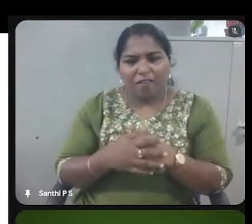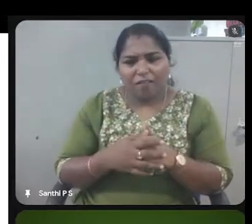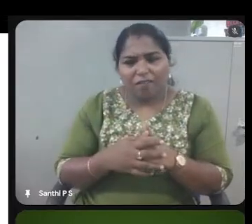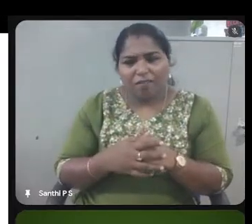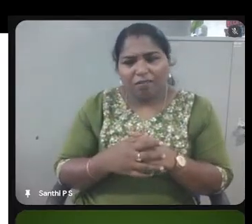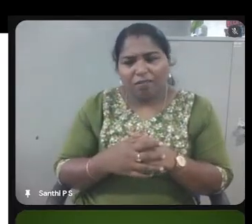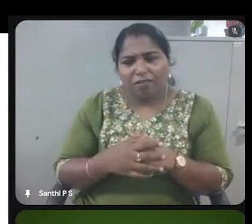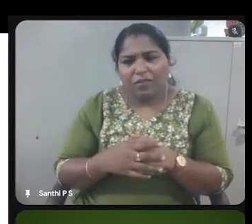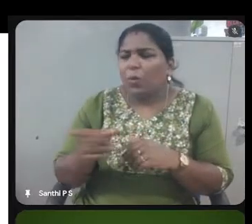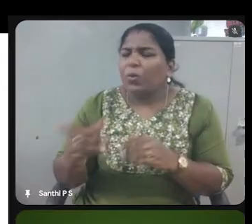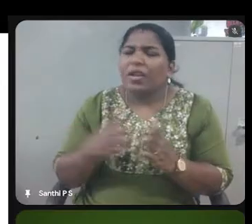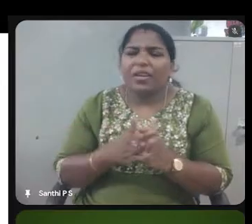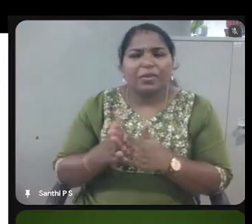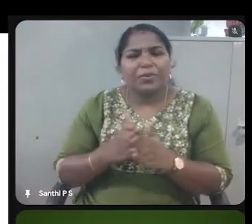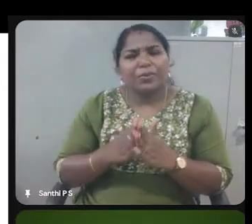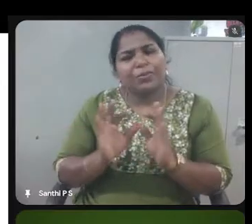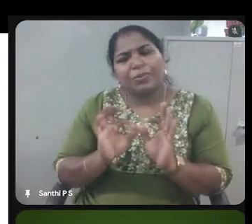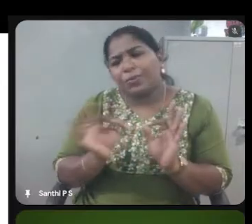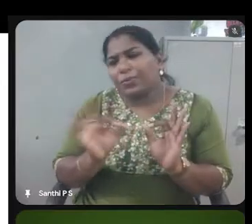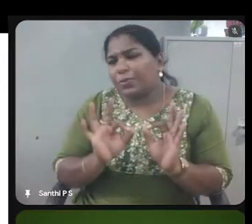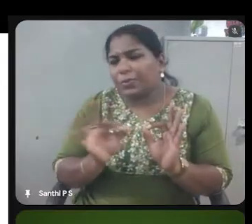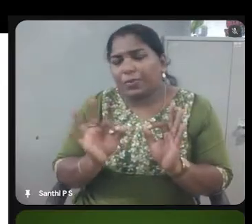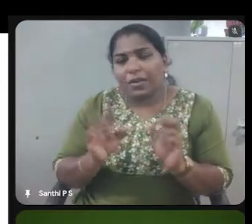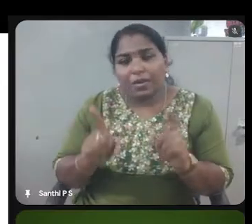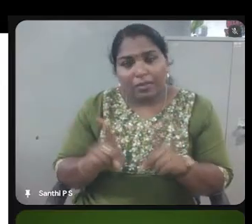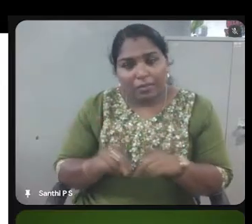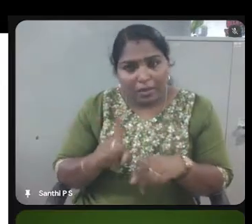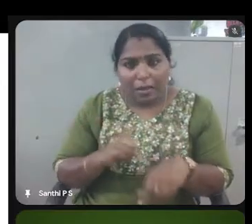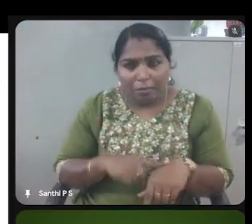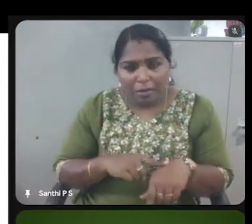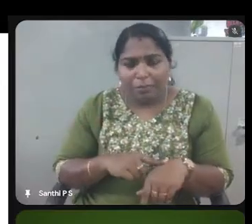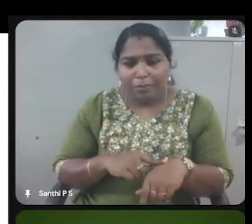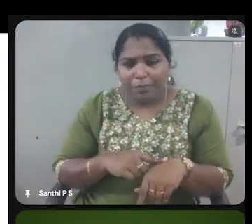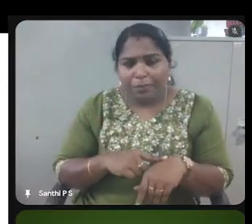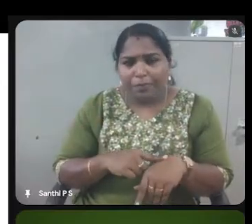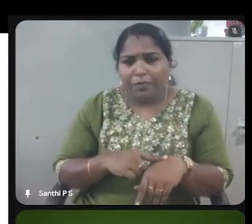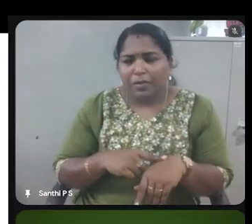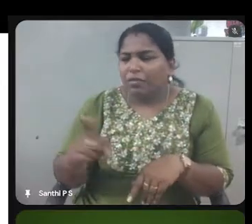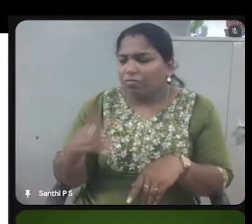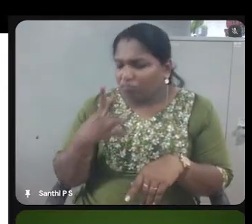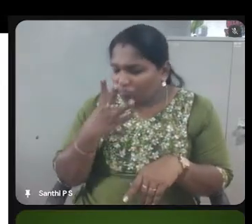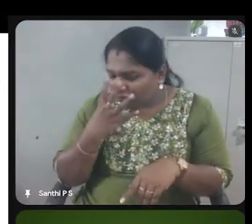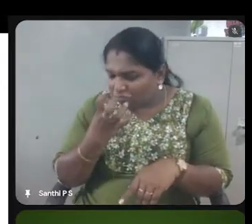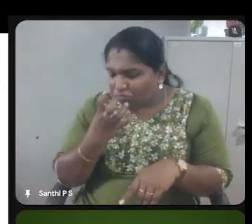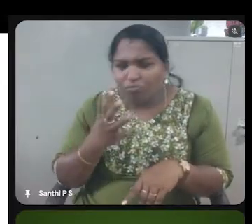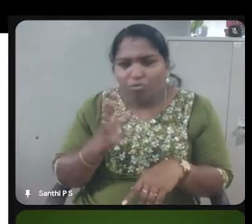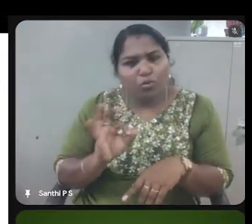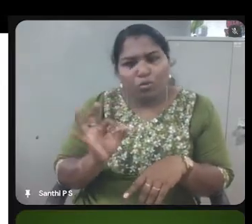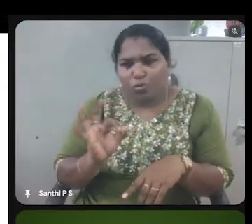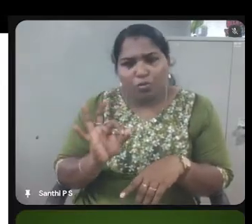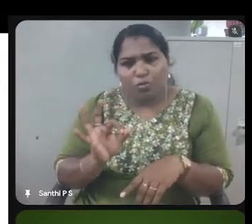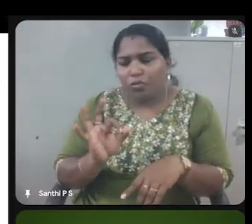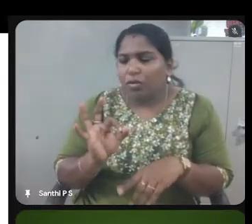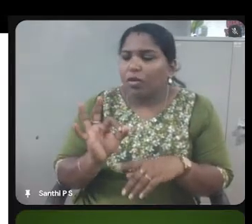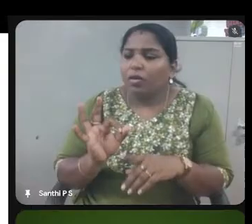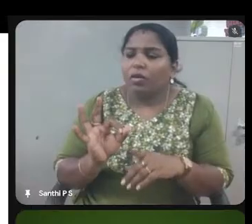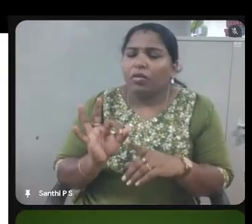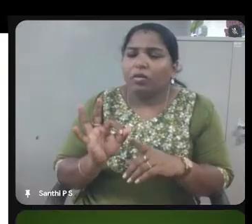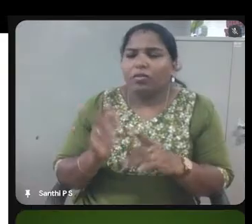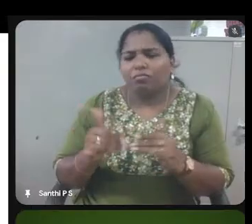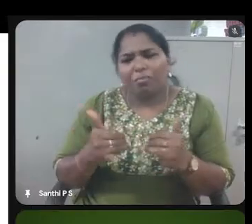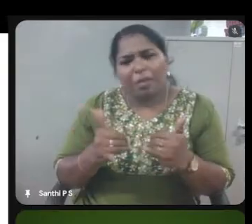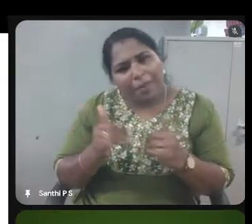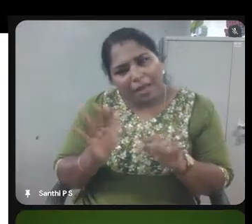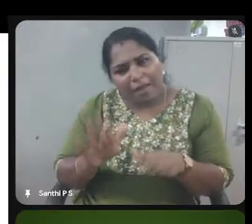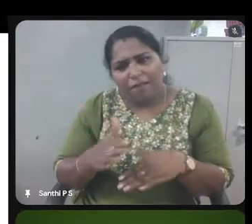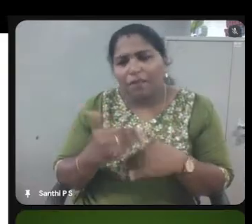ഒന്നും അതിനൊരു ഇൻട്രസ്റ്റ് വരുന്നില്ല. പക്ഷെ അറ്റ് ദ സെയിം ടൈം നമുക്ക് അതൊരു മൂഡ് ഓഫ് ആയിട്ട് ഇരിക്കുകയോ അങ്ങനെയൊന്നുമില്ല. കളിക്കുന്നുണ്ട്,